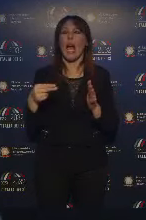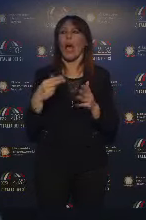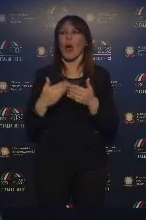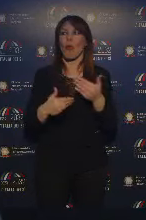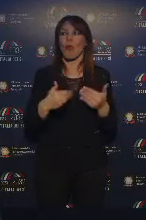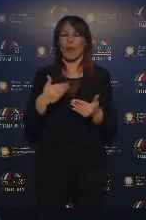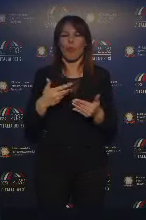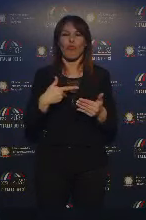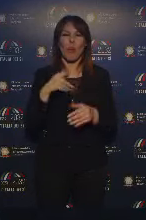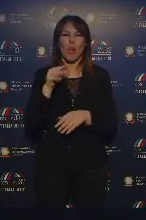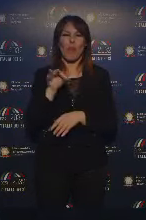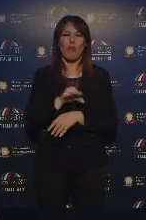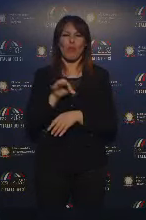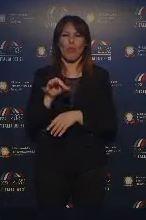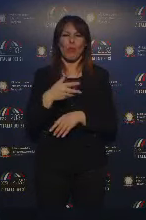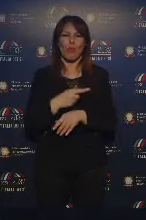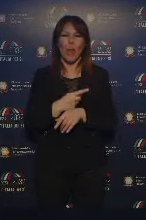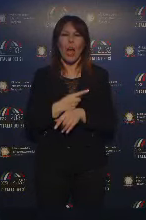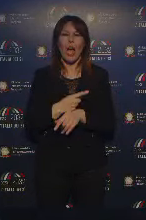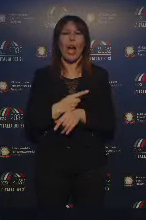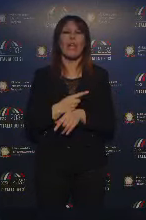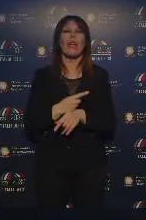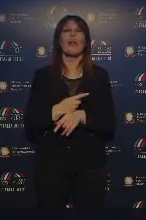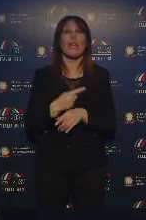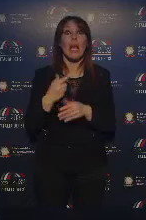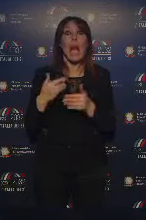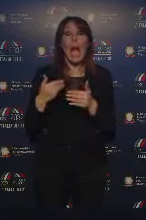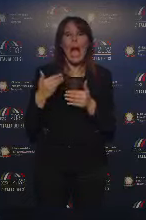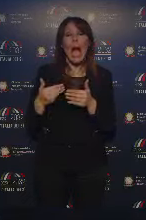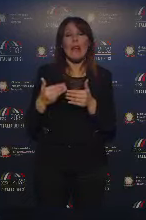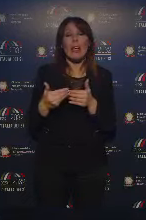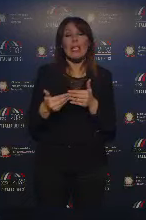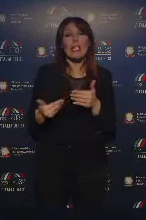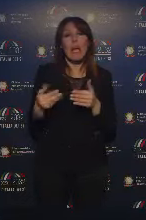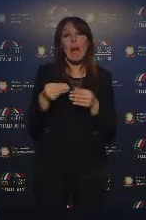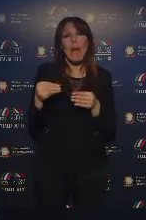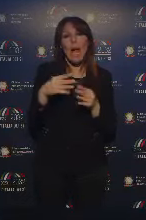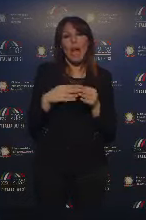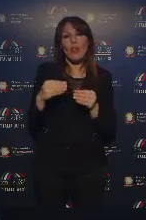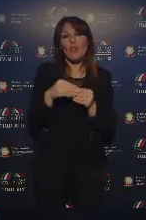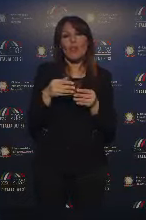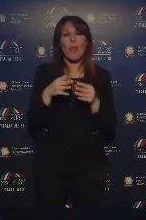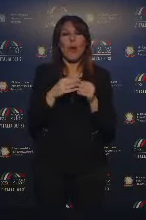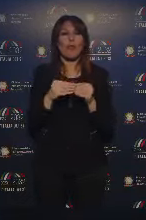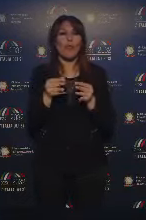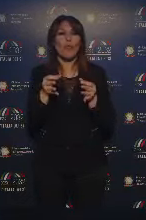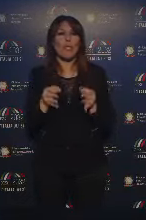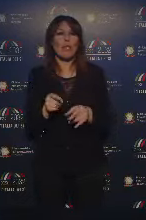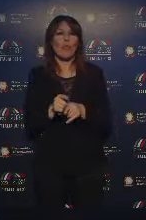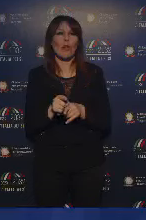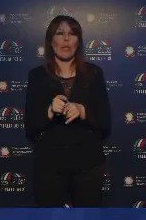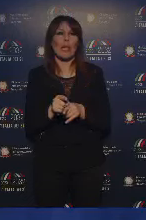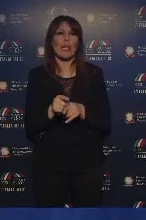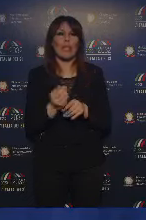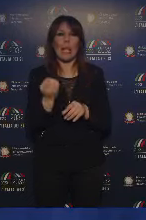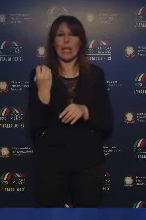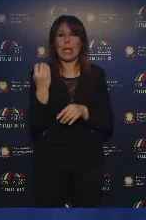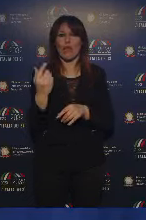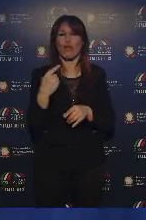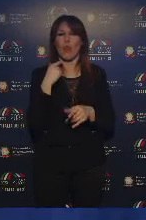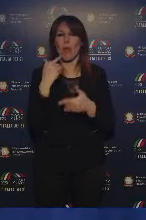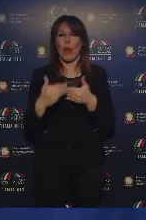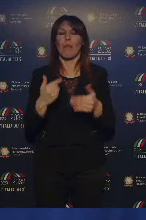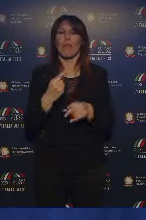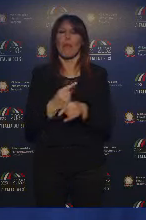percentuali di avanzamento sul tema manutenzione sicurezza e miglioramento delle stazioni siamo a più di 1 ter